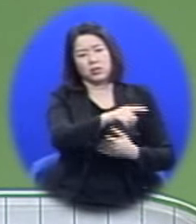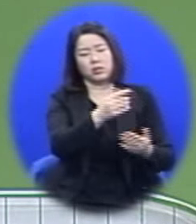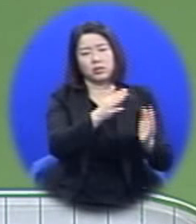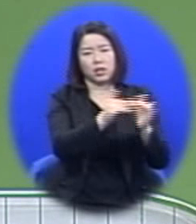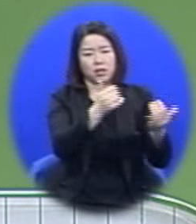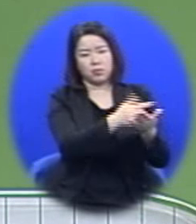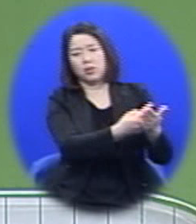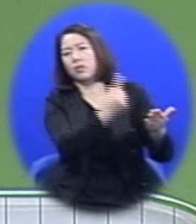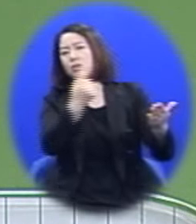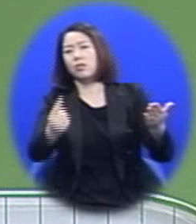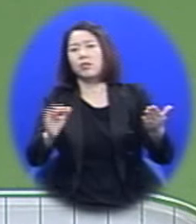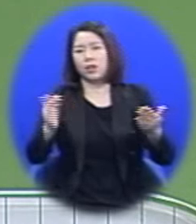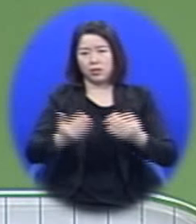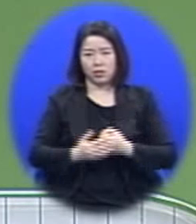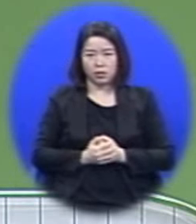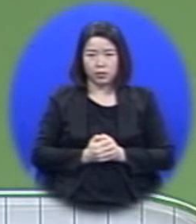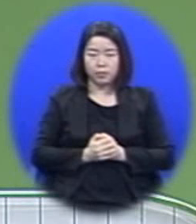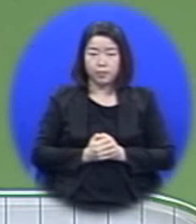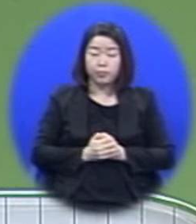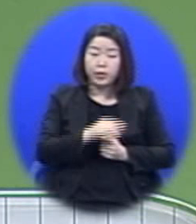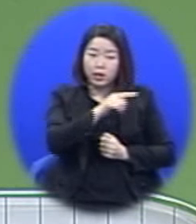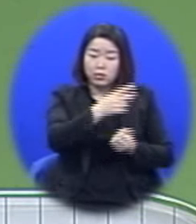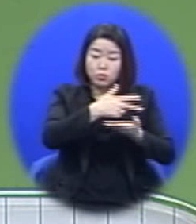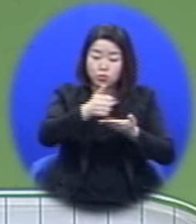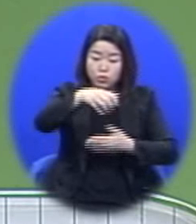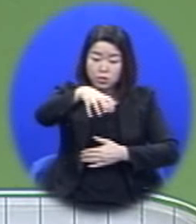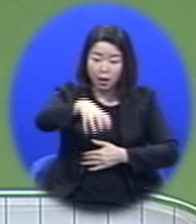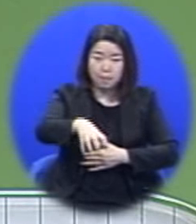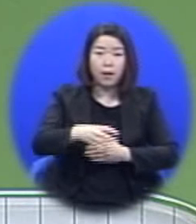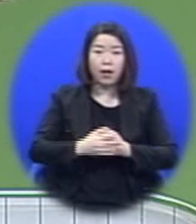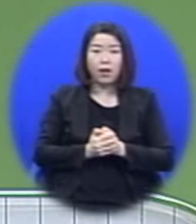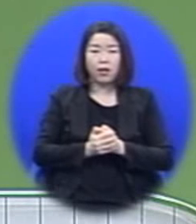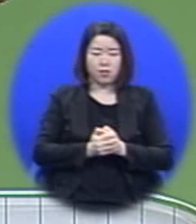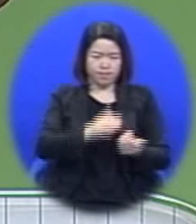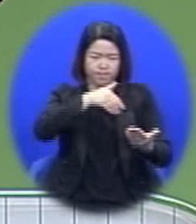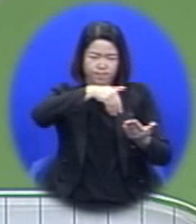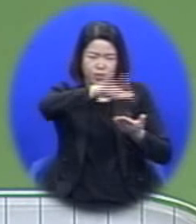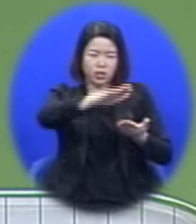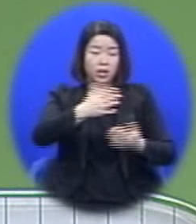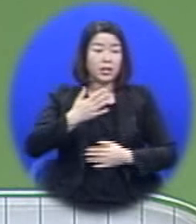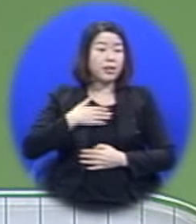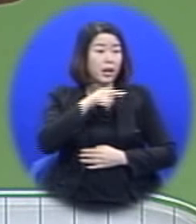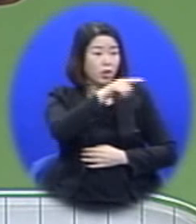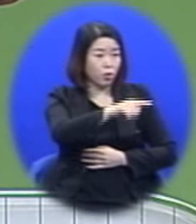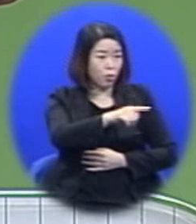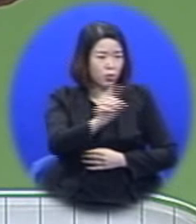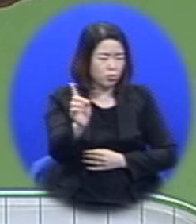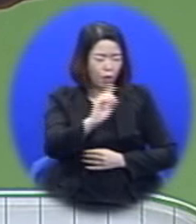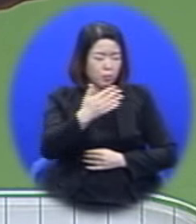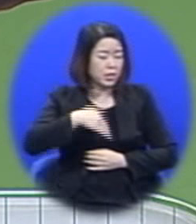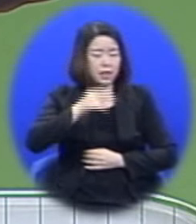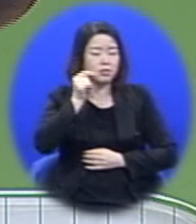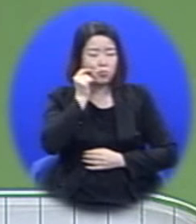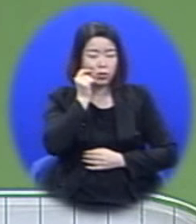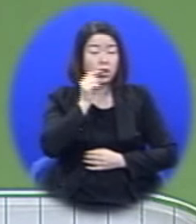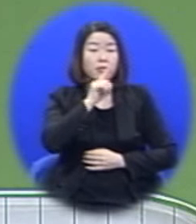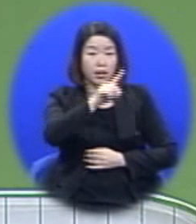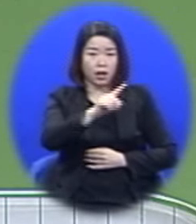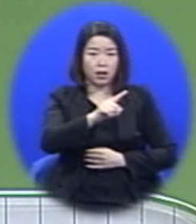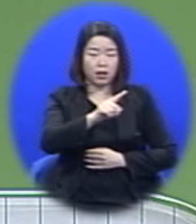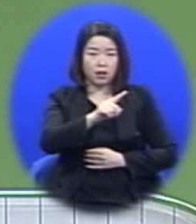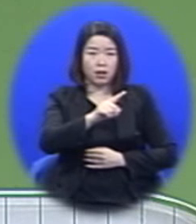합니다. 그는 주님 앞에서 떠나가라! 내가 너를 도무지 알지 못한다